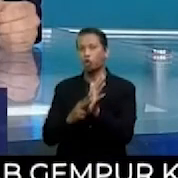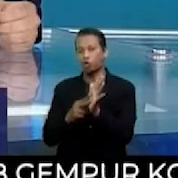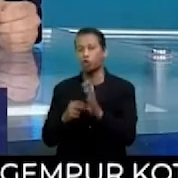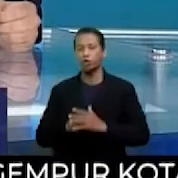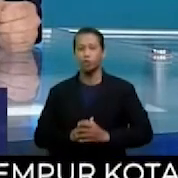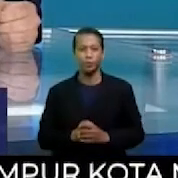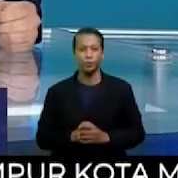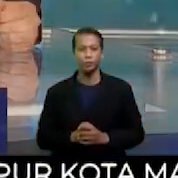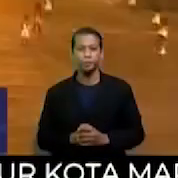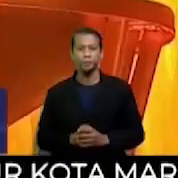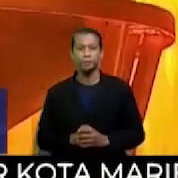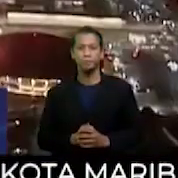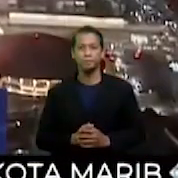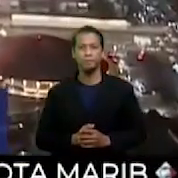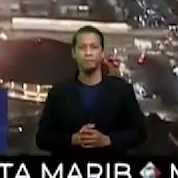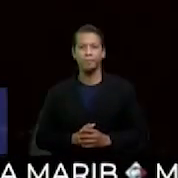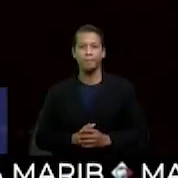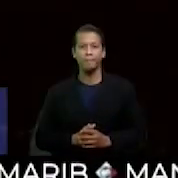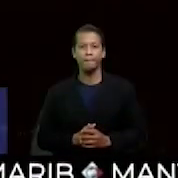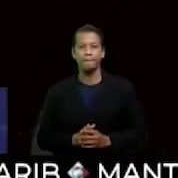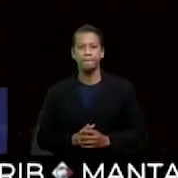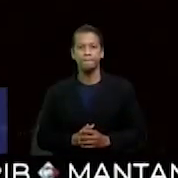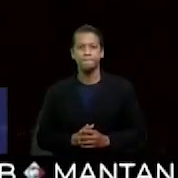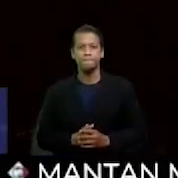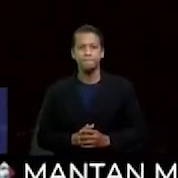tersebut Hai